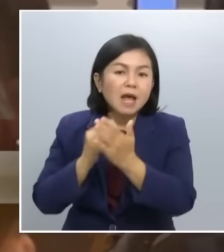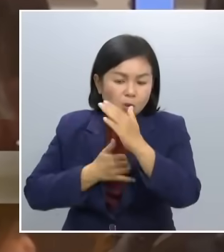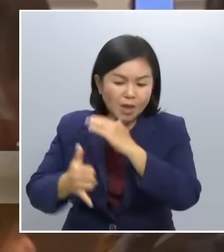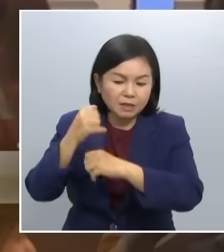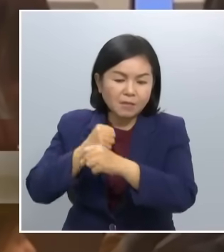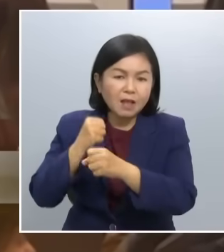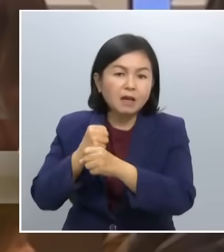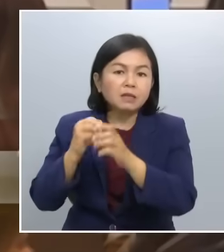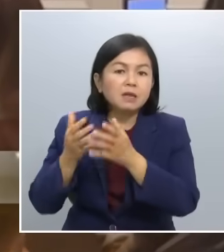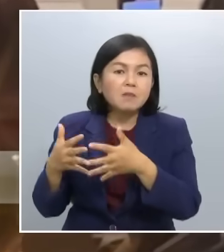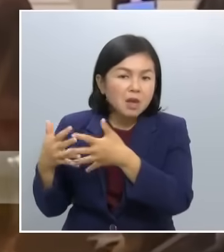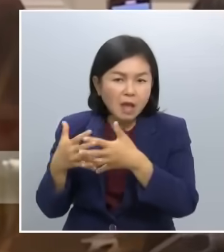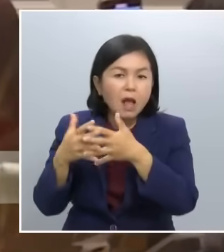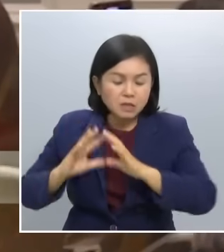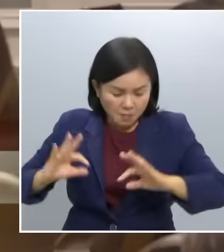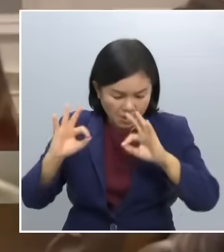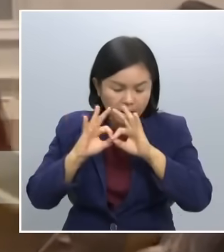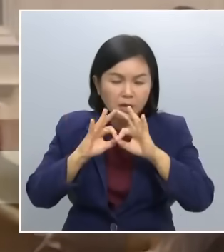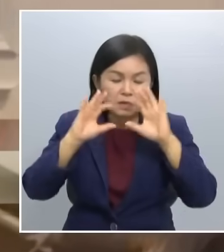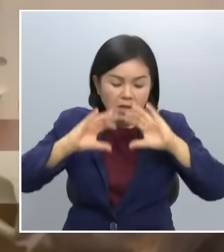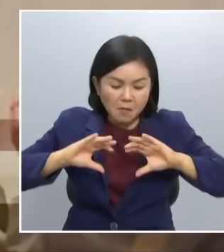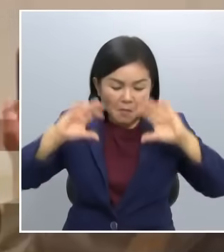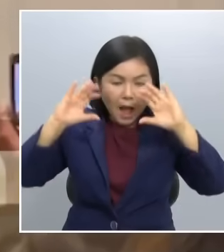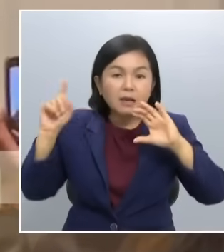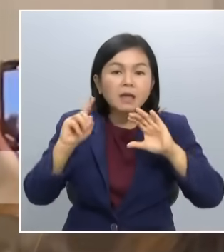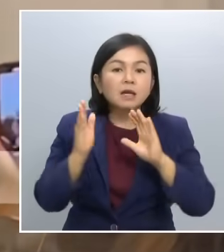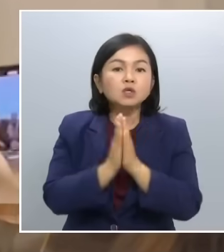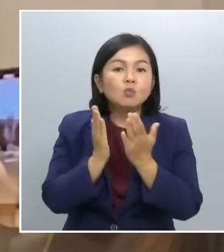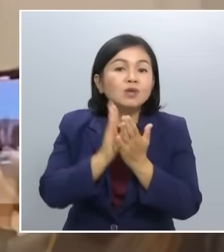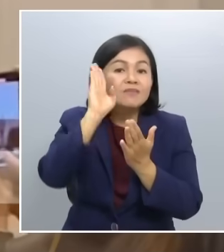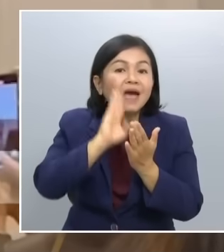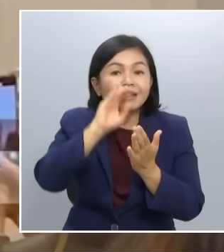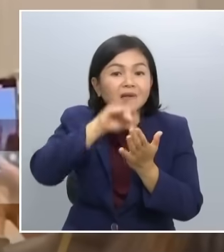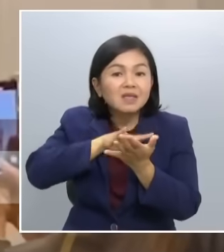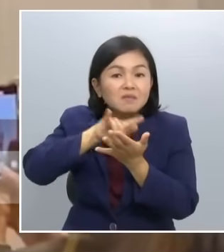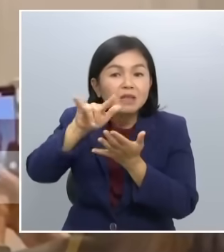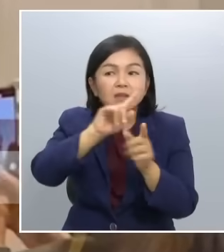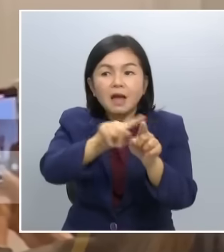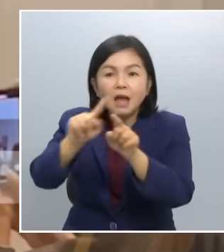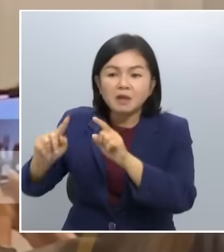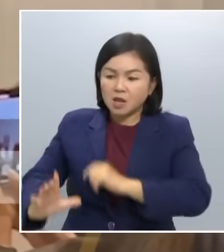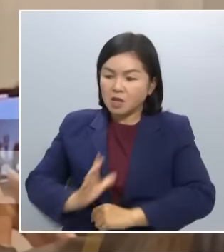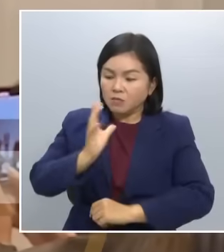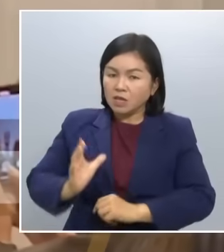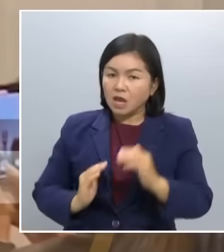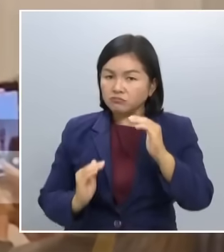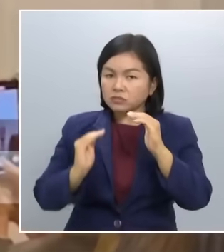แต่อย่างไรก็ตามทีเป็นนโยบายของรัฐบาลนี้ที่จะยกระดับพาสปอร์ตไทยให้มีเกียรติมีศักดิ์ศรีนะ